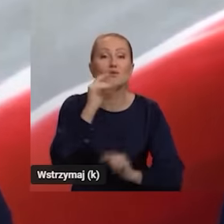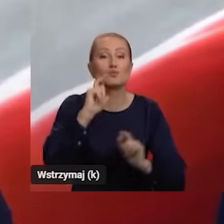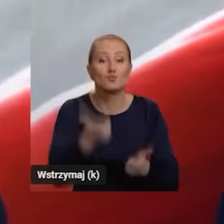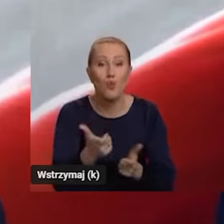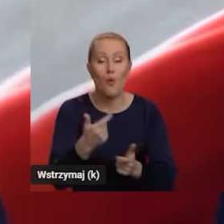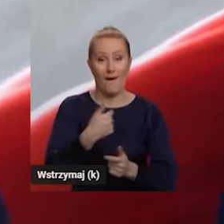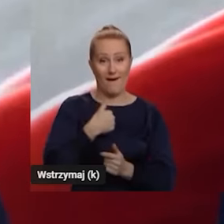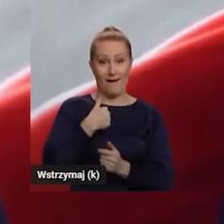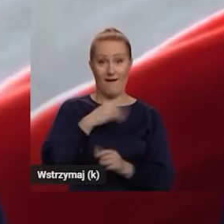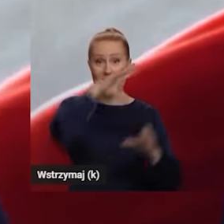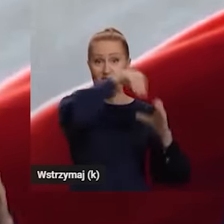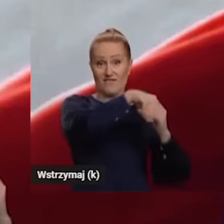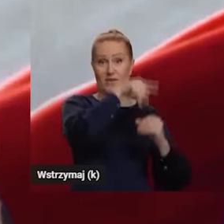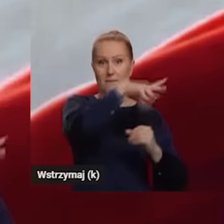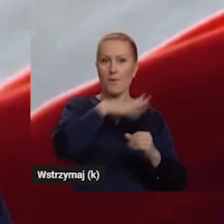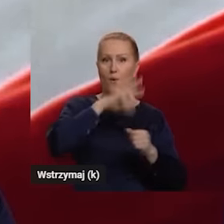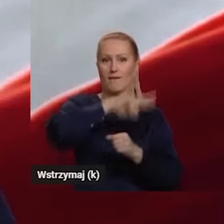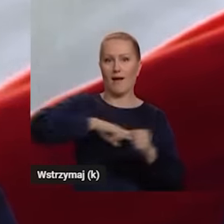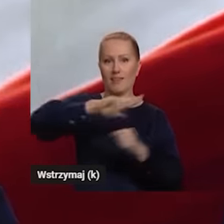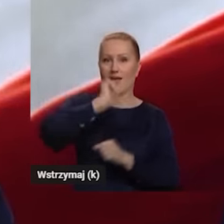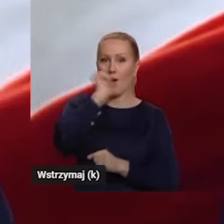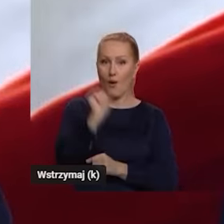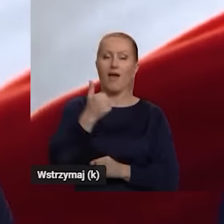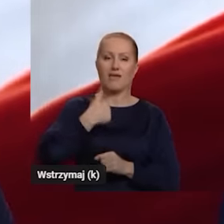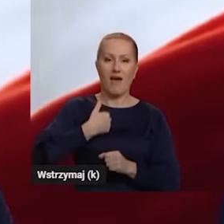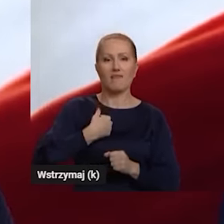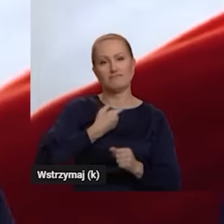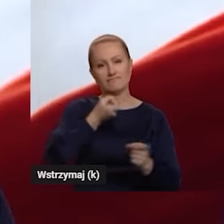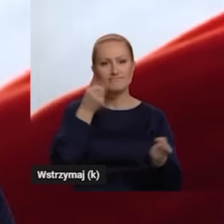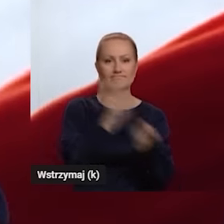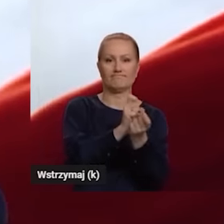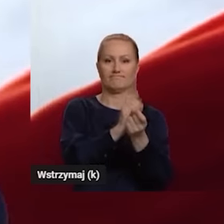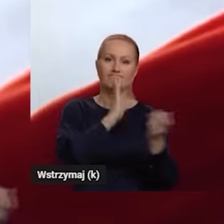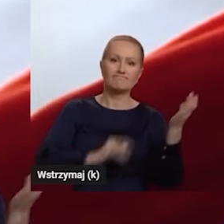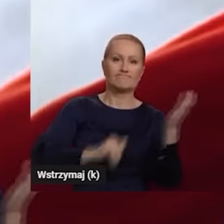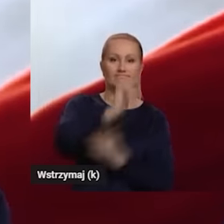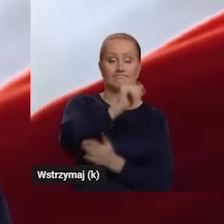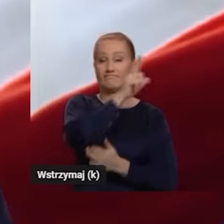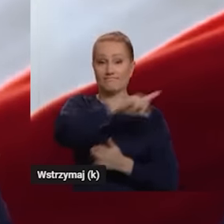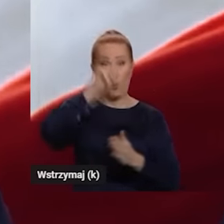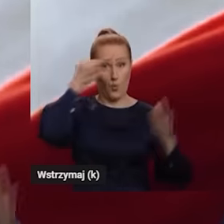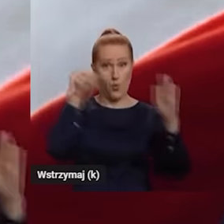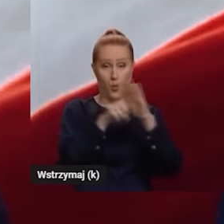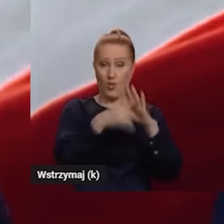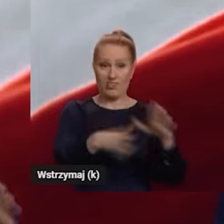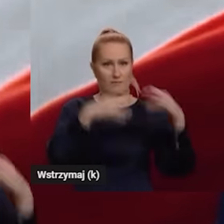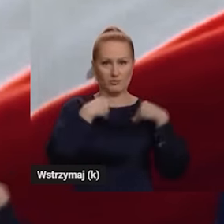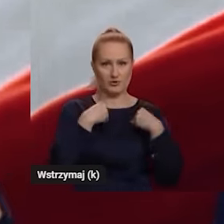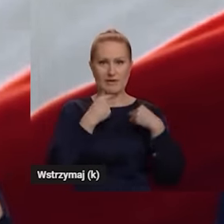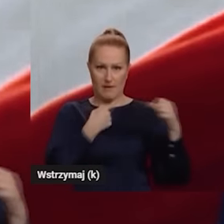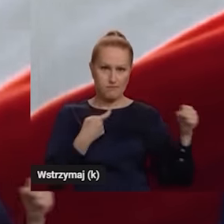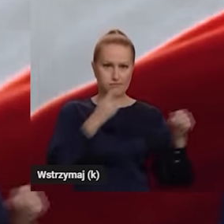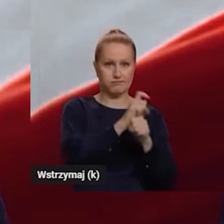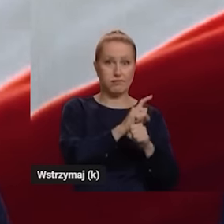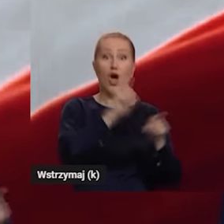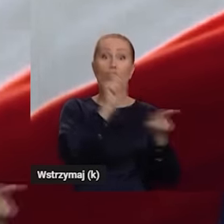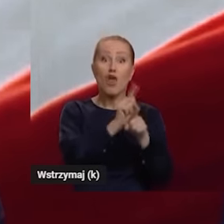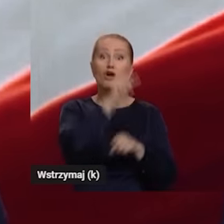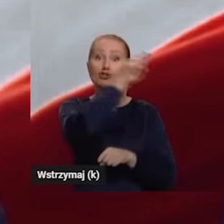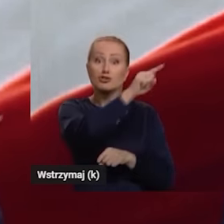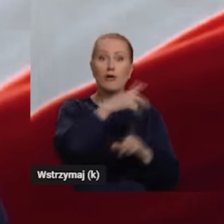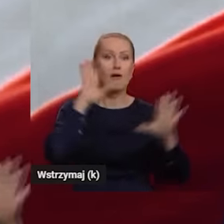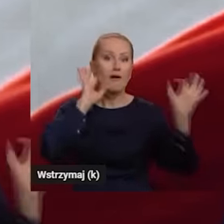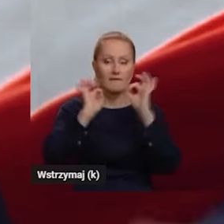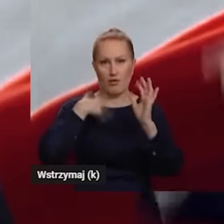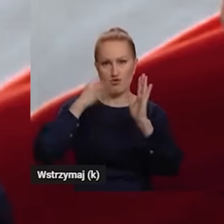właśnie na Radzie Europejskiej postawiłem twarde weto przeciw nielegalnej imigracji. I tam na Radzie dowiedziałem się również,